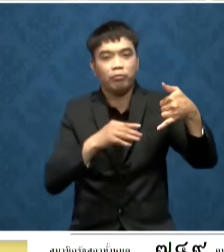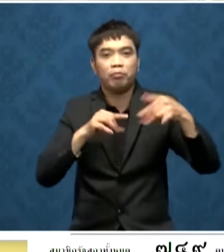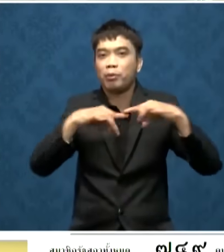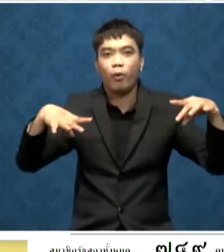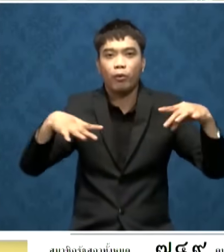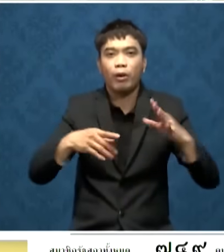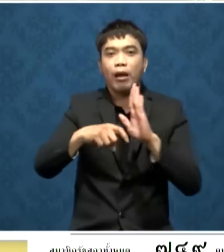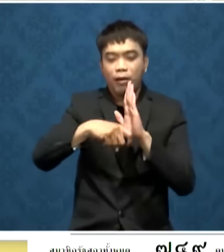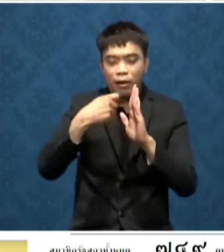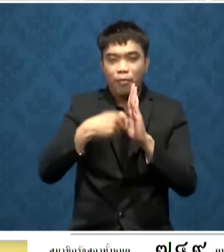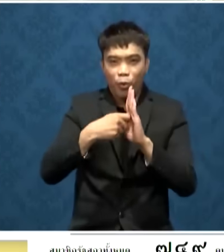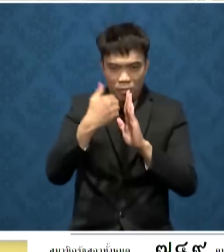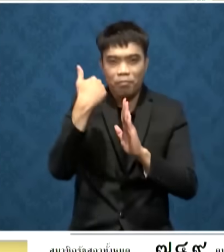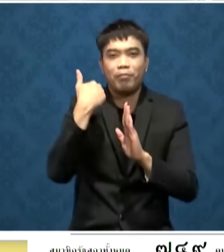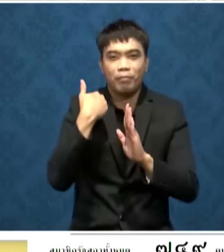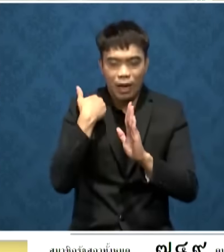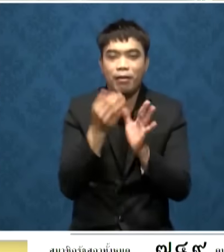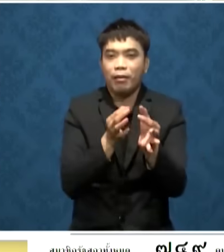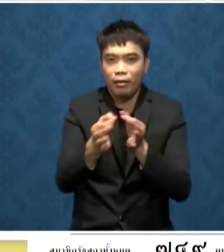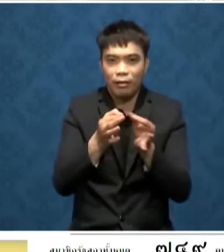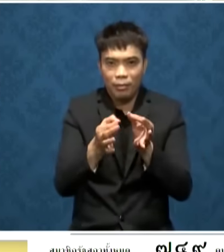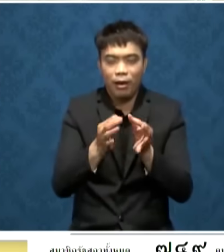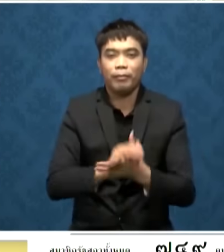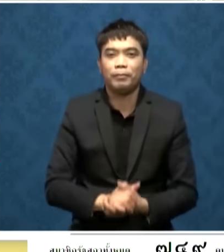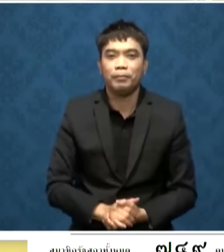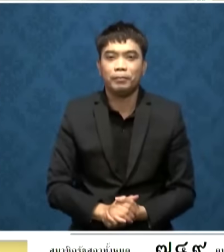โดยมีเหตุผลสำคัญครับท่านประธานครับ